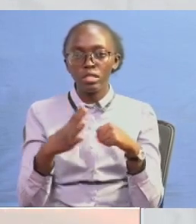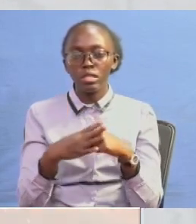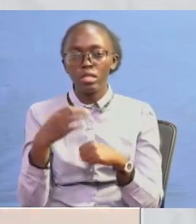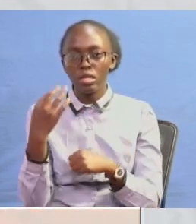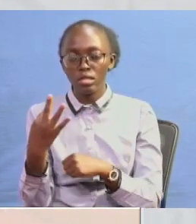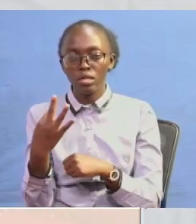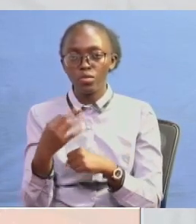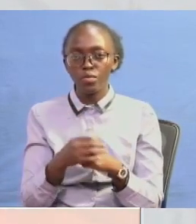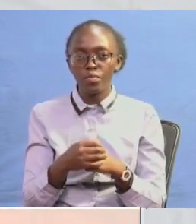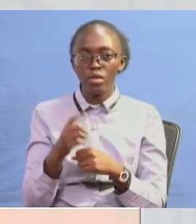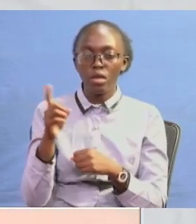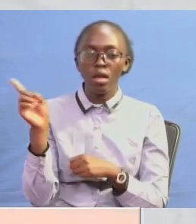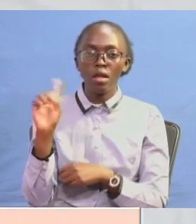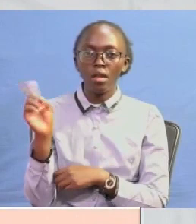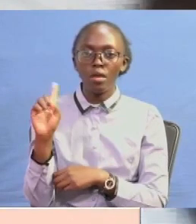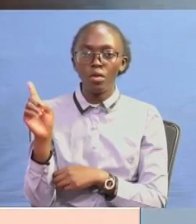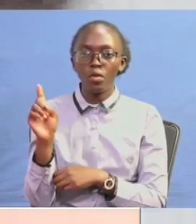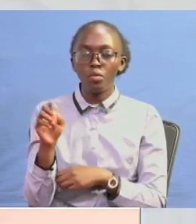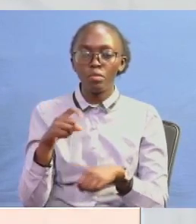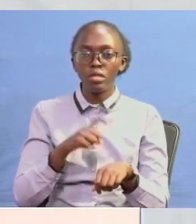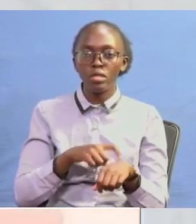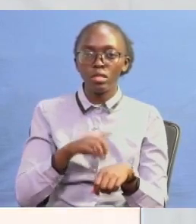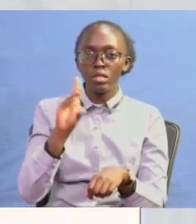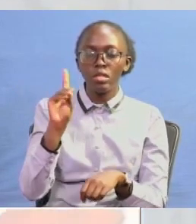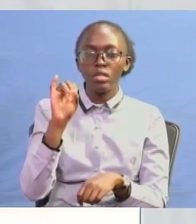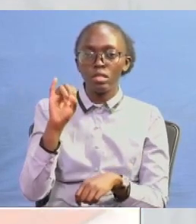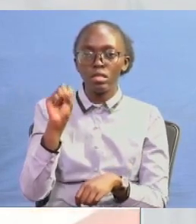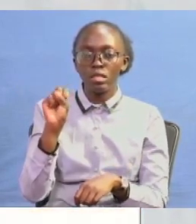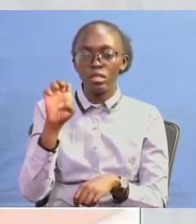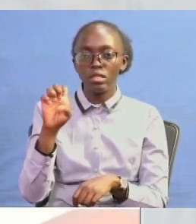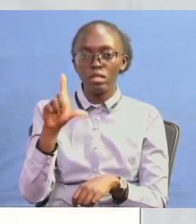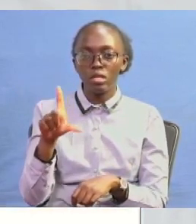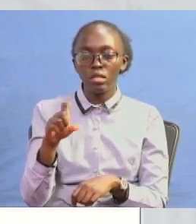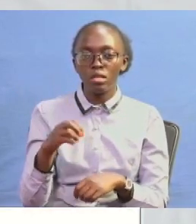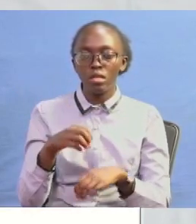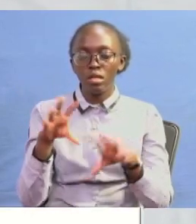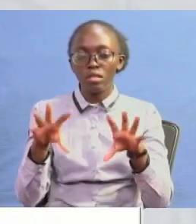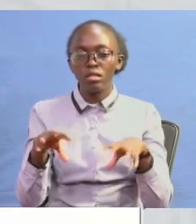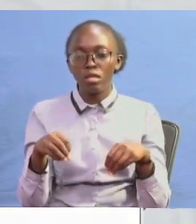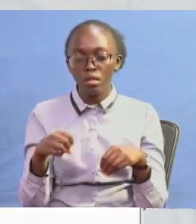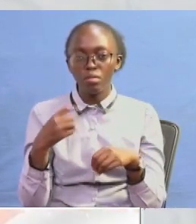193 senti 84 mjini Nairobi, huku mafuta dizeli yakiuzwa kwa shilingi